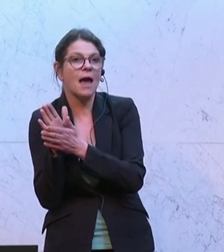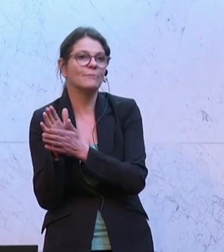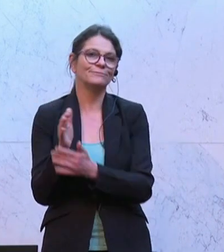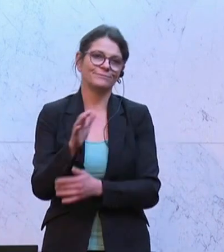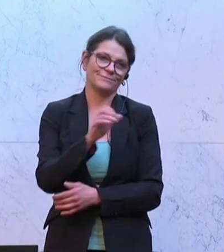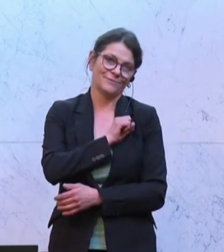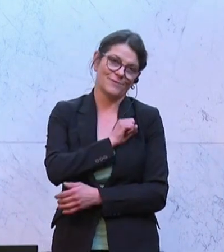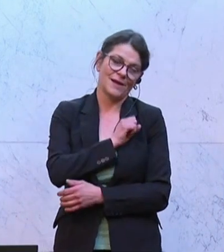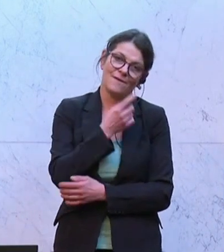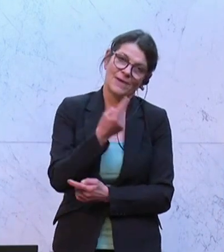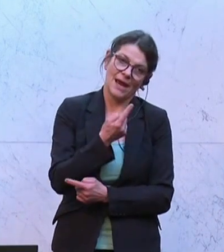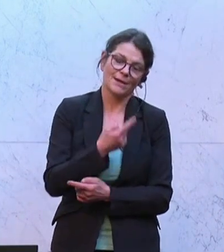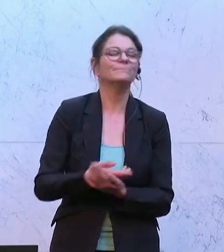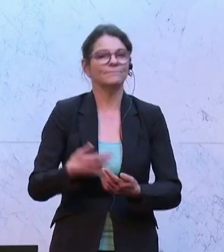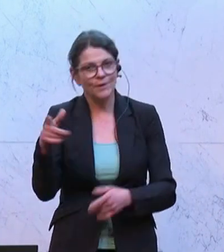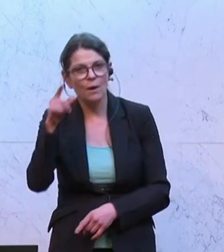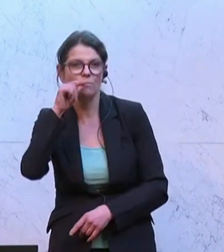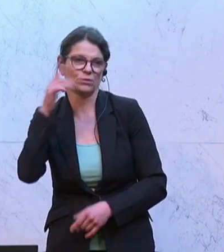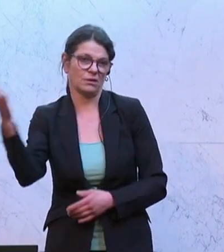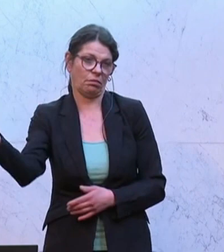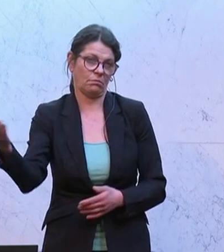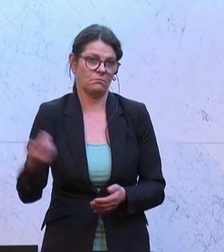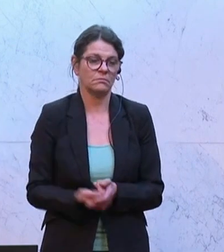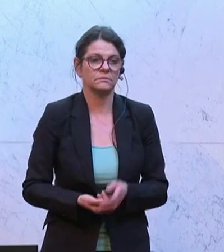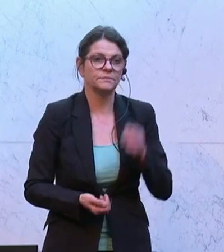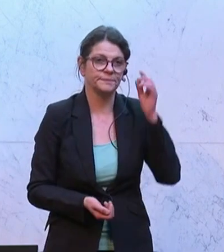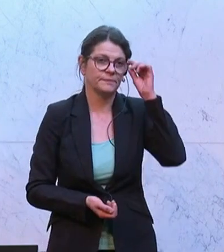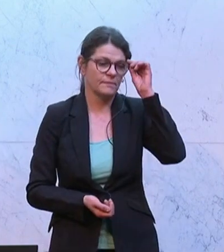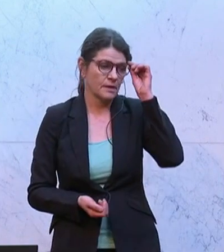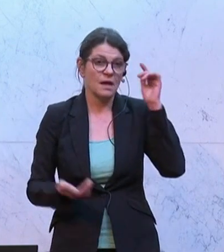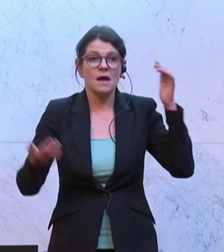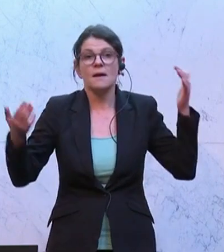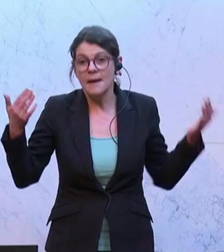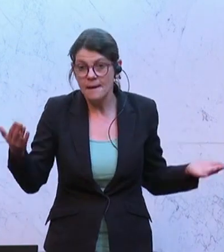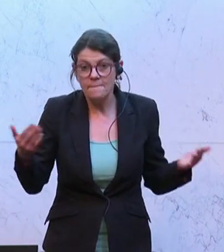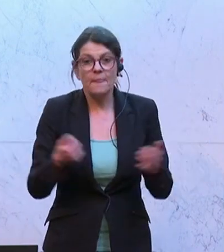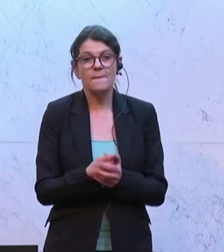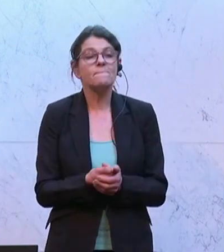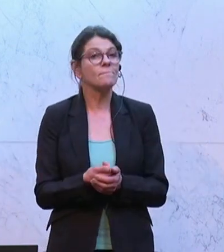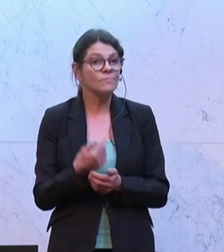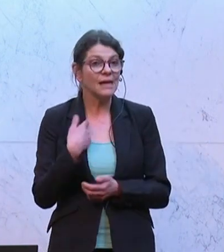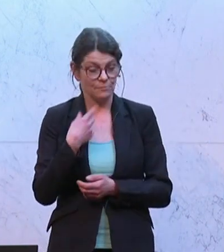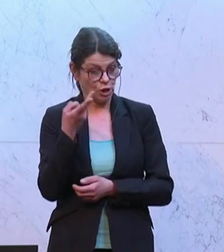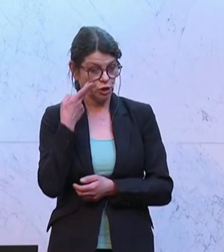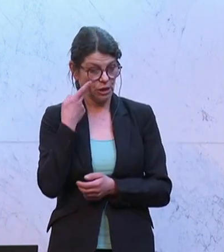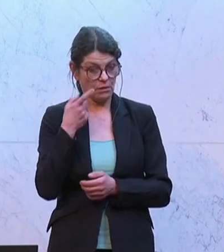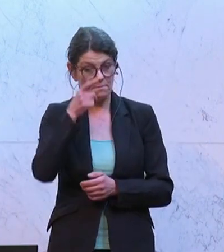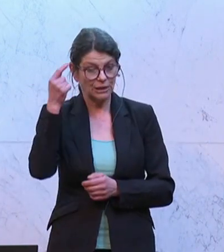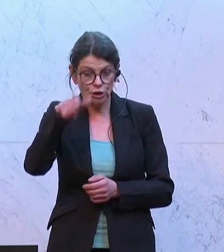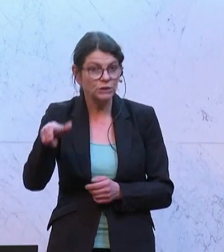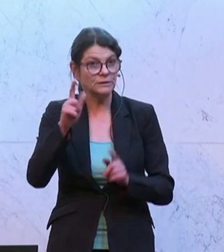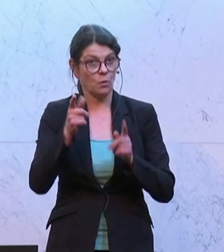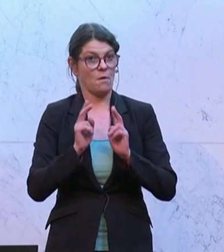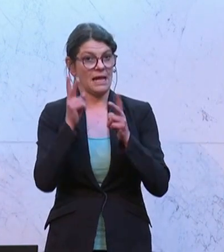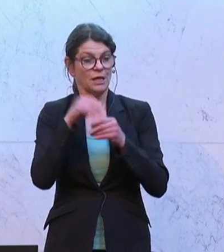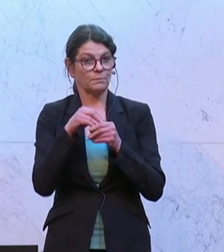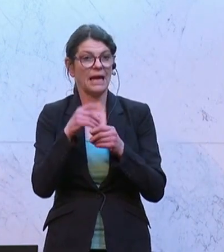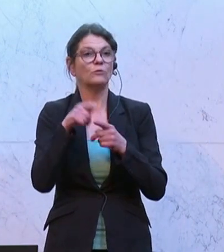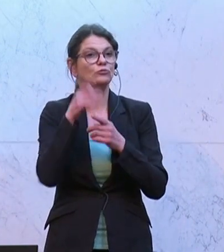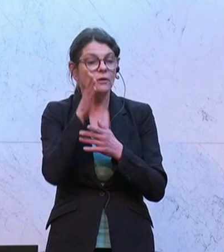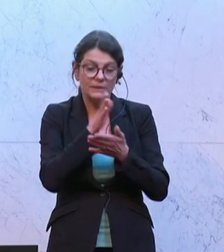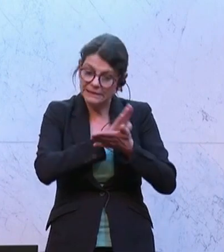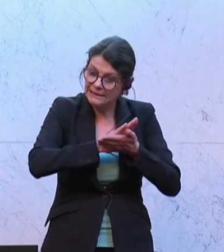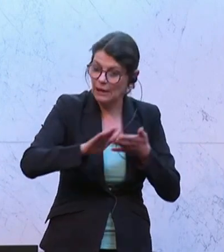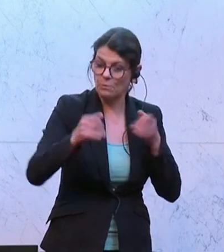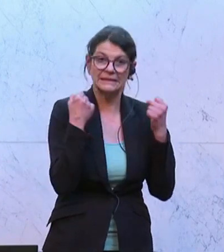natürlich auch nur einer, nämlich Putin. Ja, wir sorgen dafür, dass die Menschen Energie sparen und in Zukunft mit sauberer, sicherer Energie